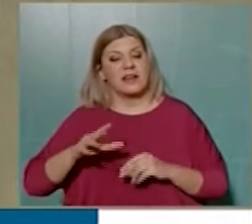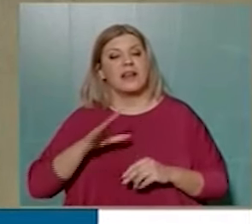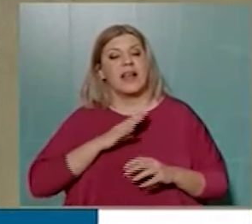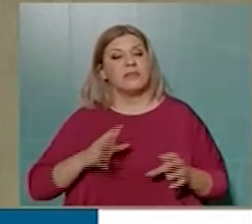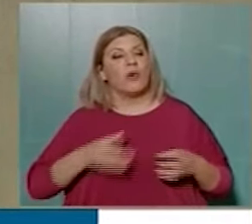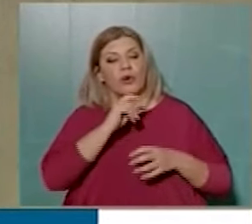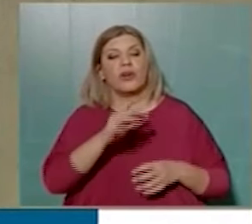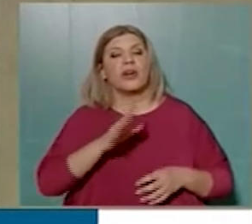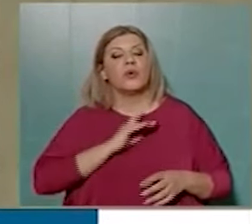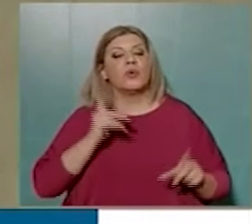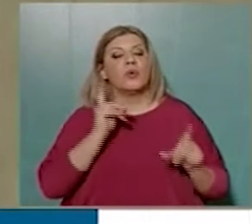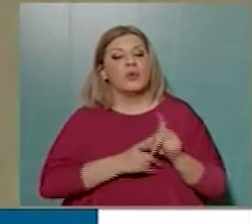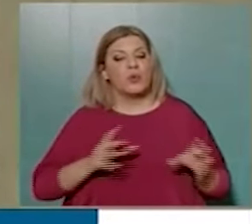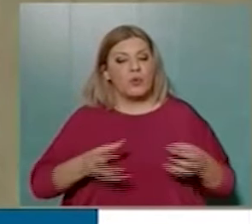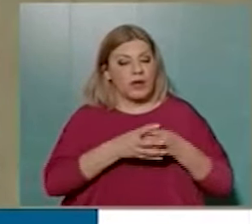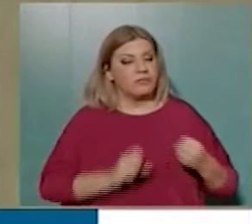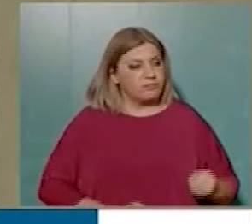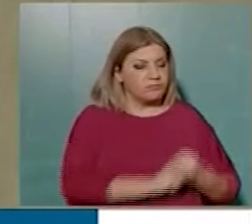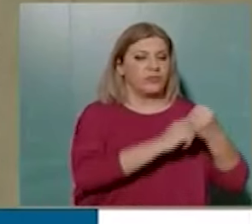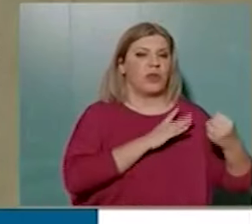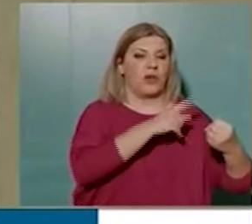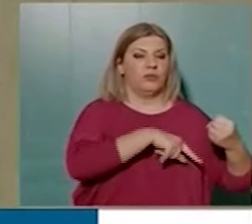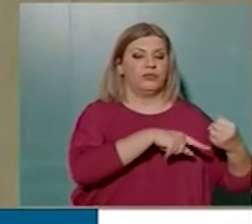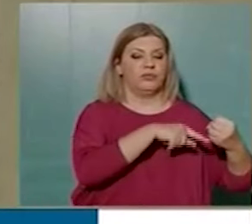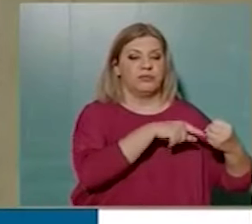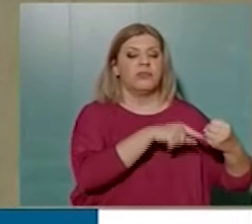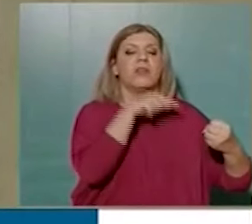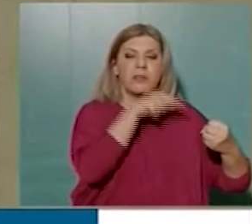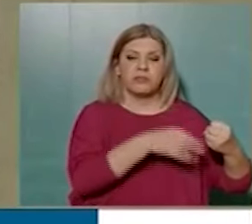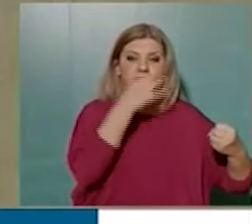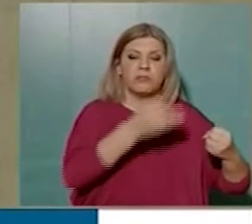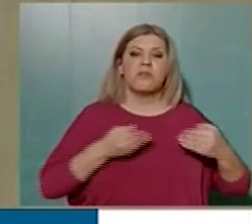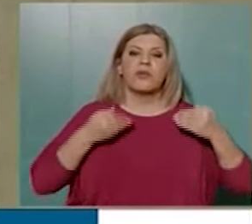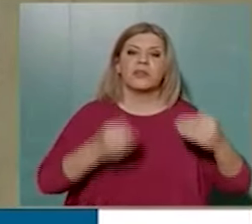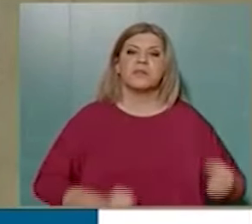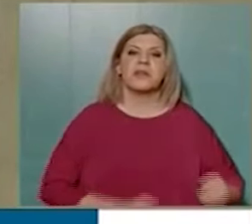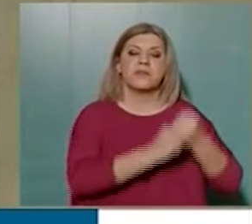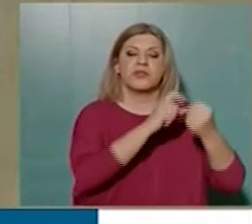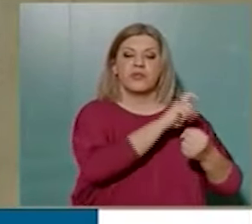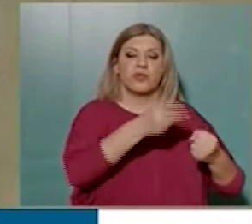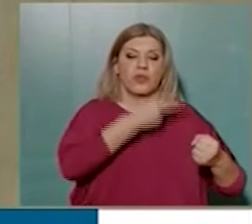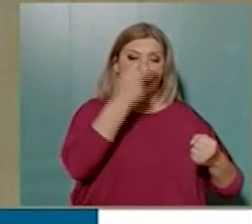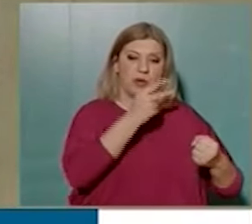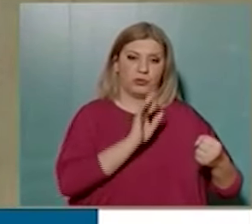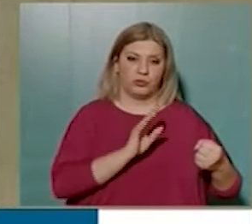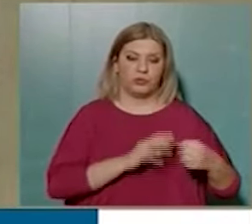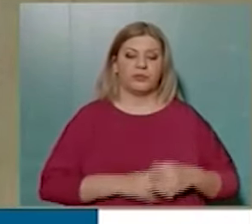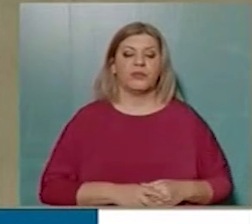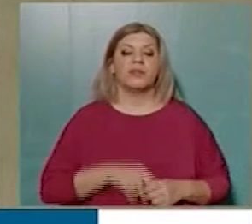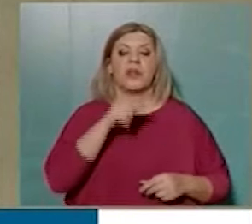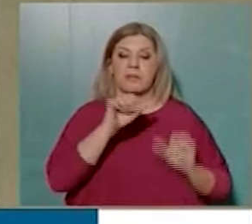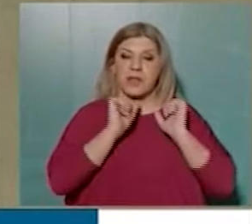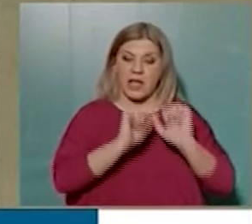συσπείρωση τους κομμουνιστές και άλλους προοδευτικούς αγωνιστές που θα μπούμε μπροστά για την υπεράσπιση της ζωής και των δικαιωμάτων του θα